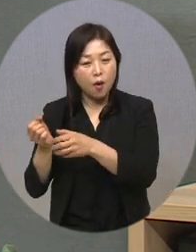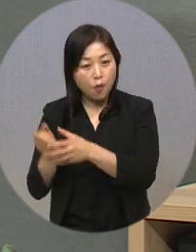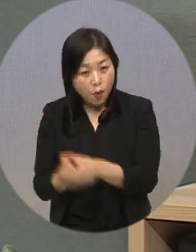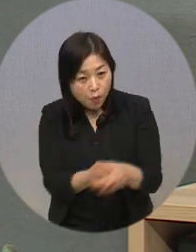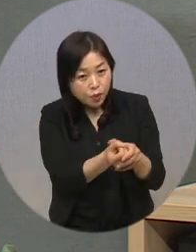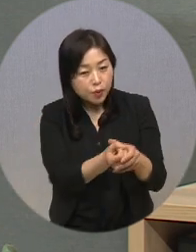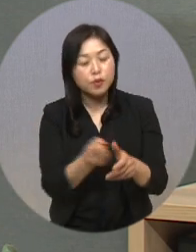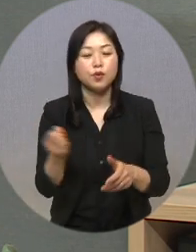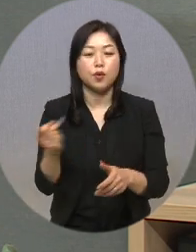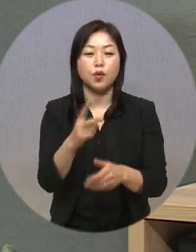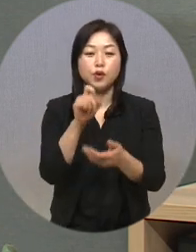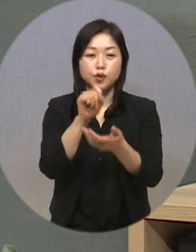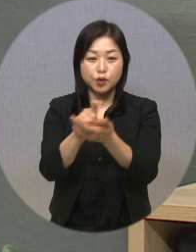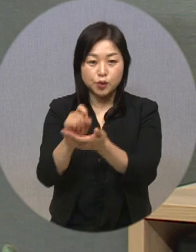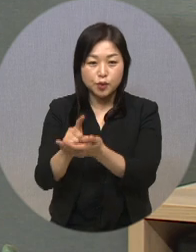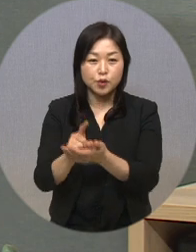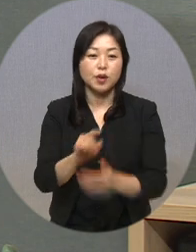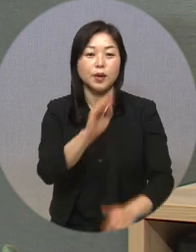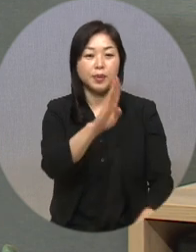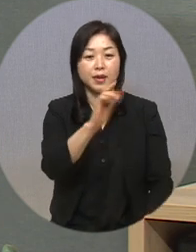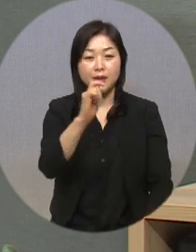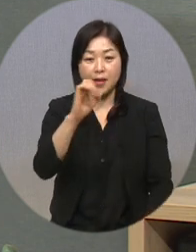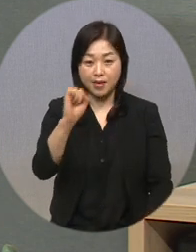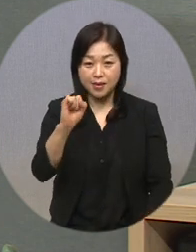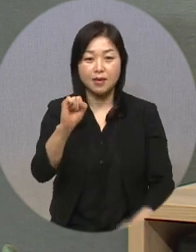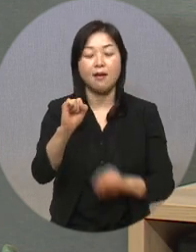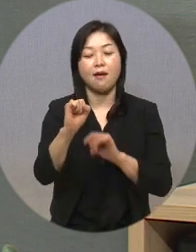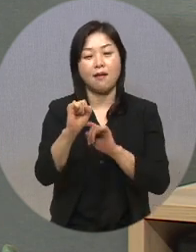또는 BTS 같은 많은